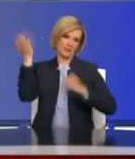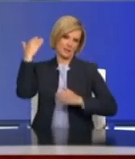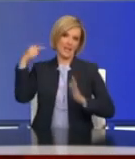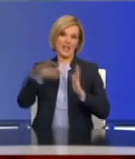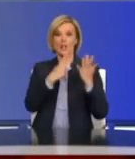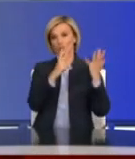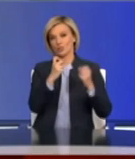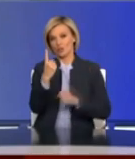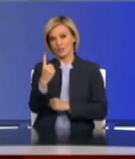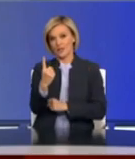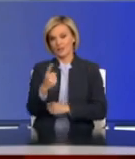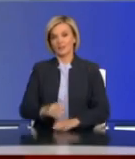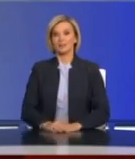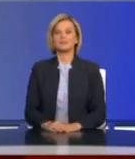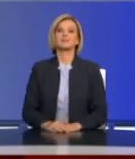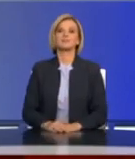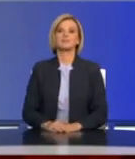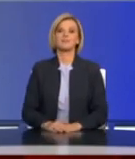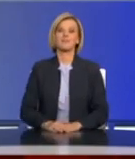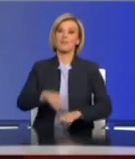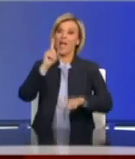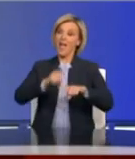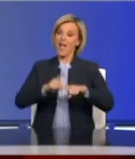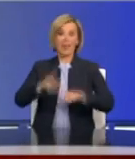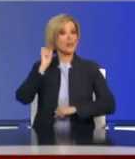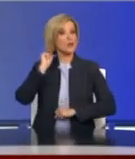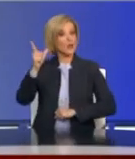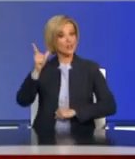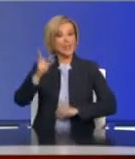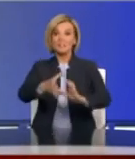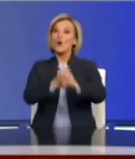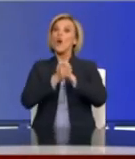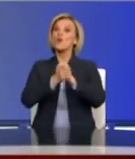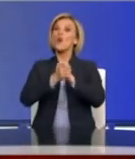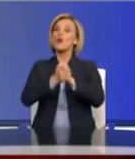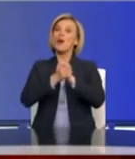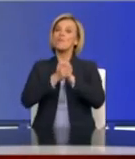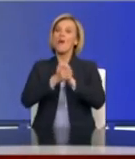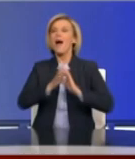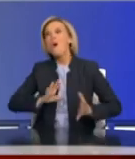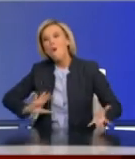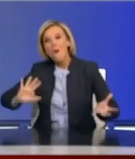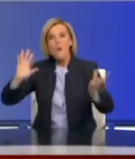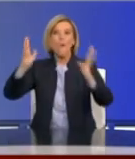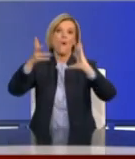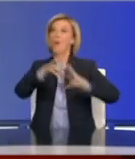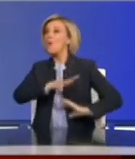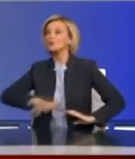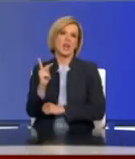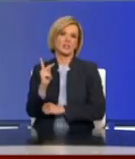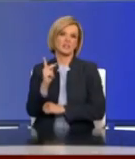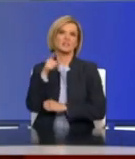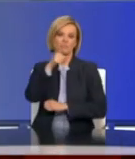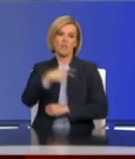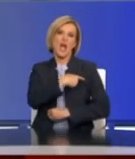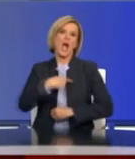παρουσιαστής Νίκος Ελιάγας, ο οποίος τα τελευταία χρόνια είναι μόνιμος κάτοικος Παρισιού, διαπρέποντας σε πολλά επίπεδα, ήταν ο βασικός παρουσιαστής